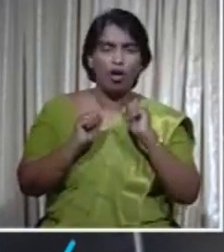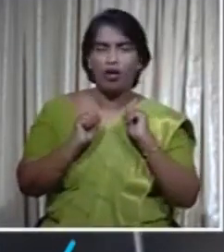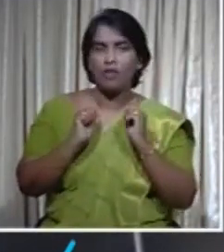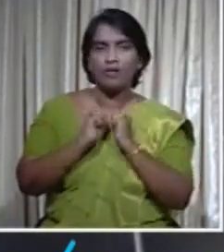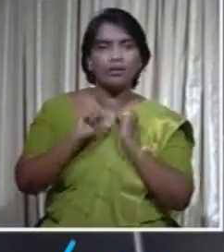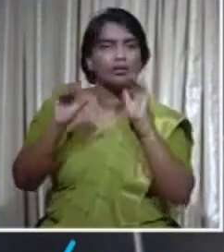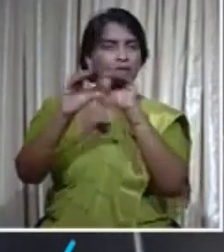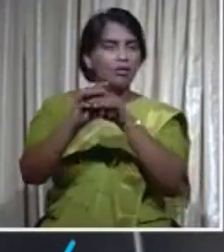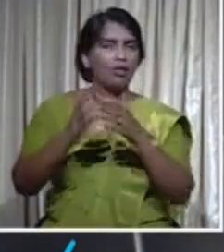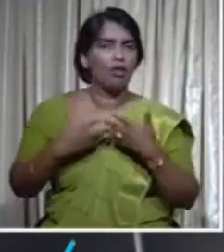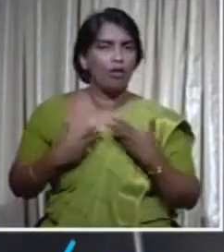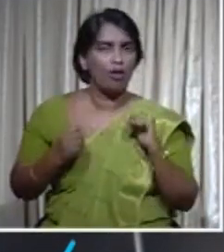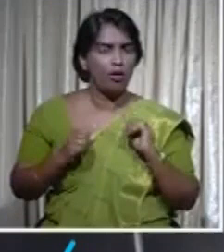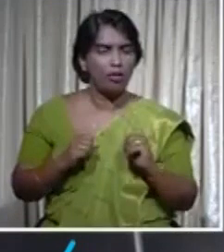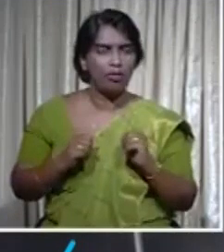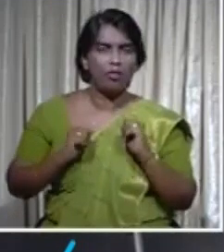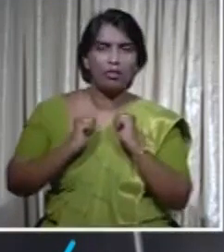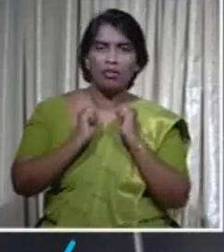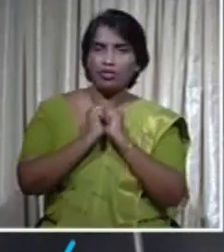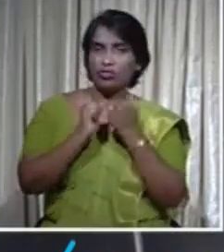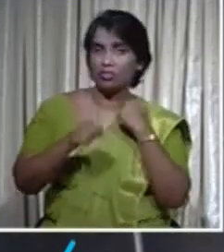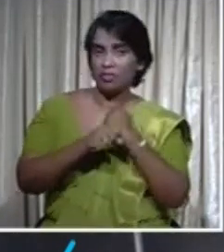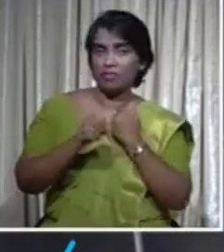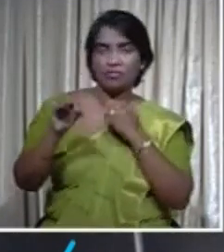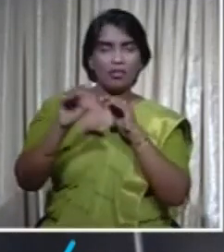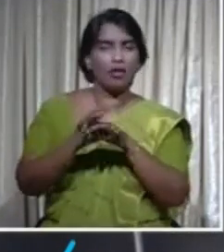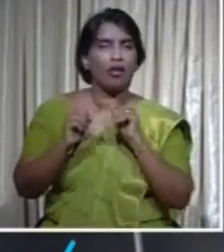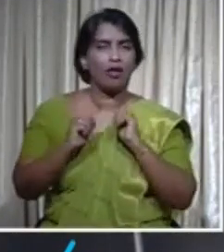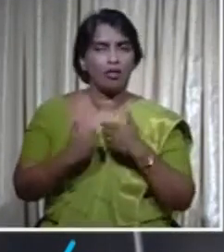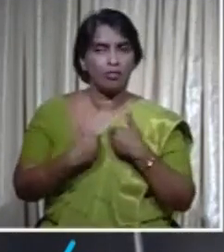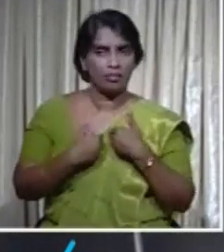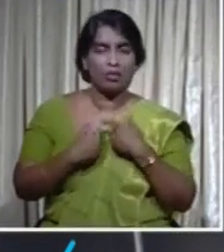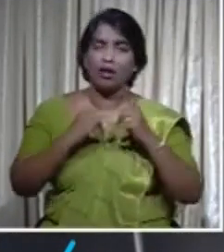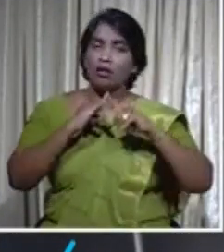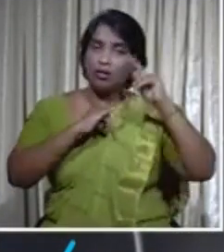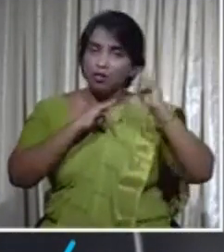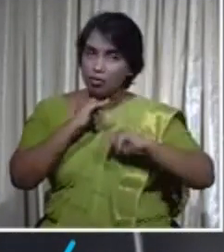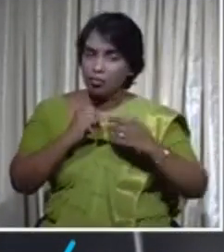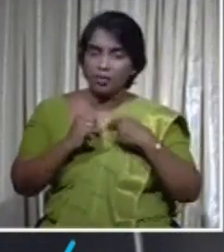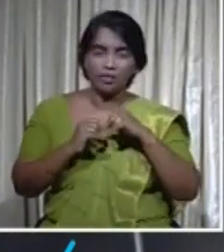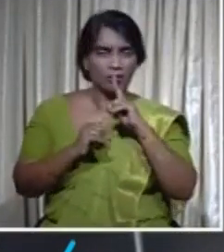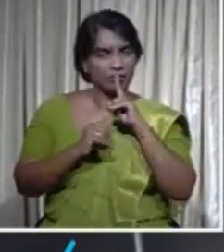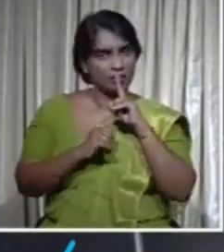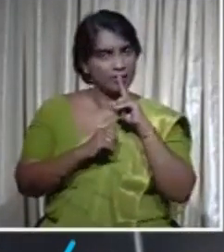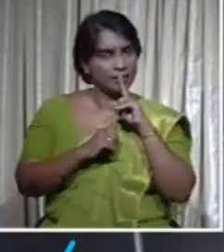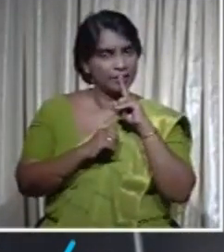நுழைய முடியும்? ஆகவே பட்டதாரிகள் என்று சொல்லுகின்ற போது